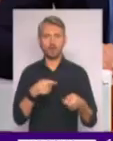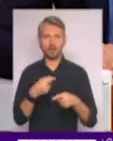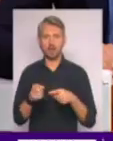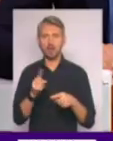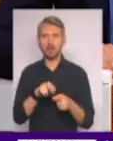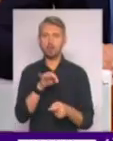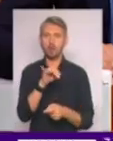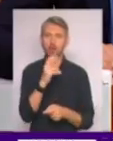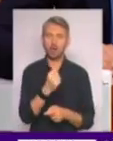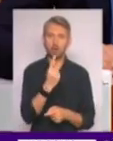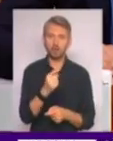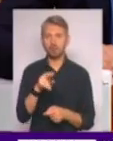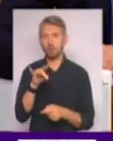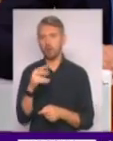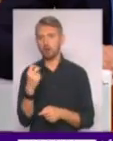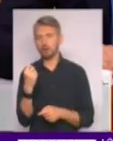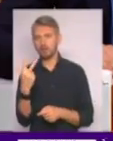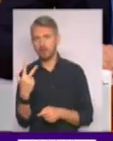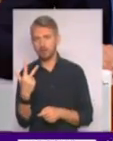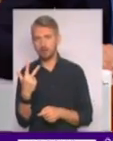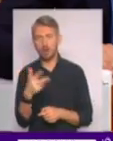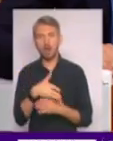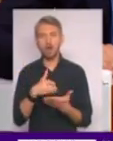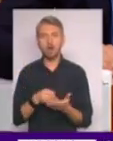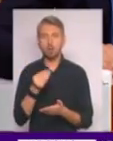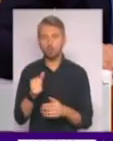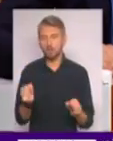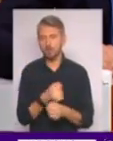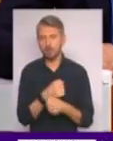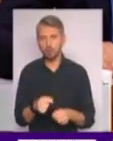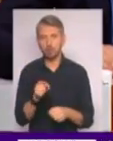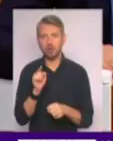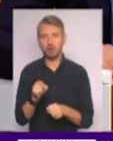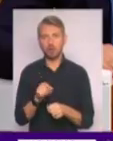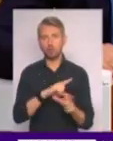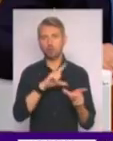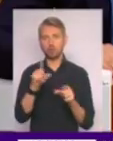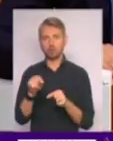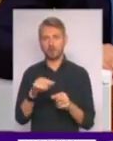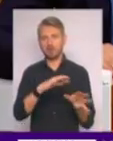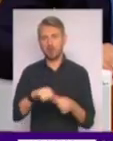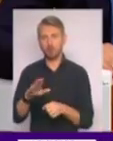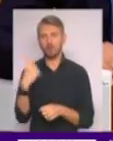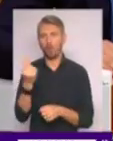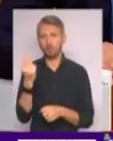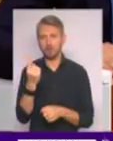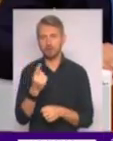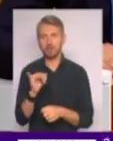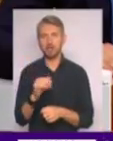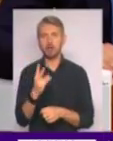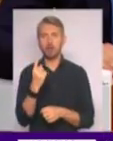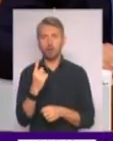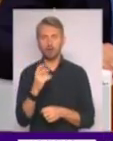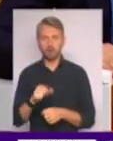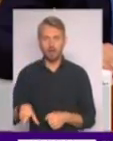1 і Поріка 13. Хліб практично купити неможливо. Він уїжджає в область. Так. І один на тропі